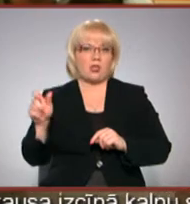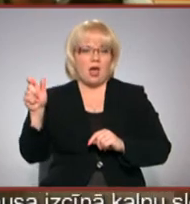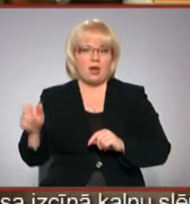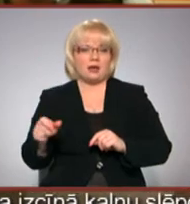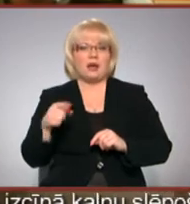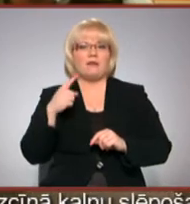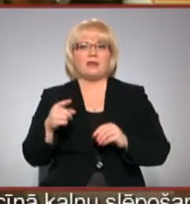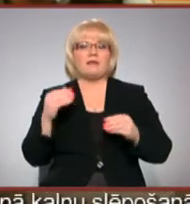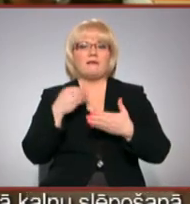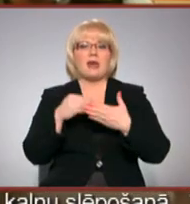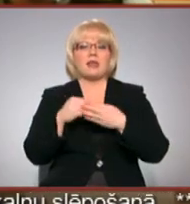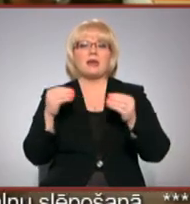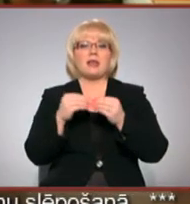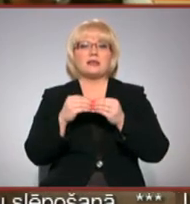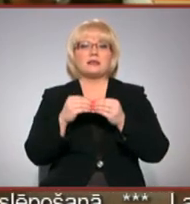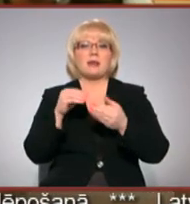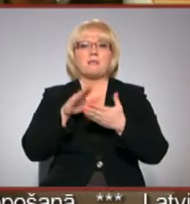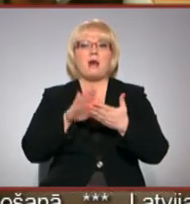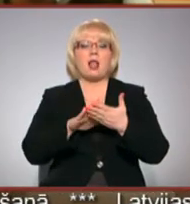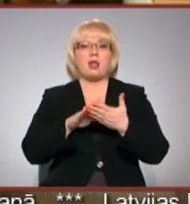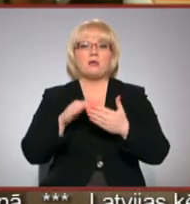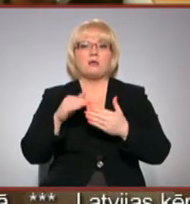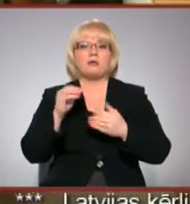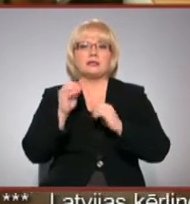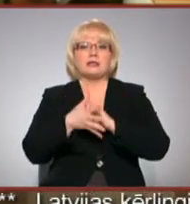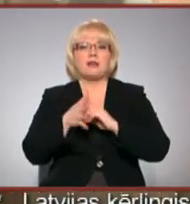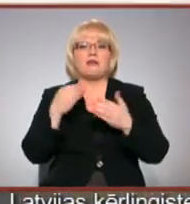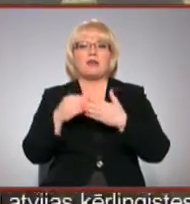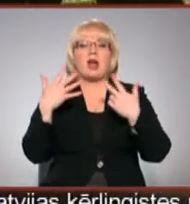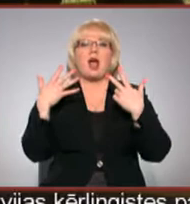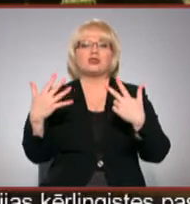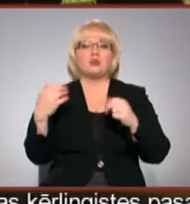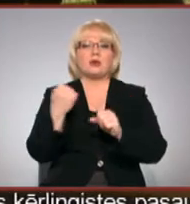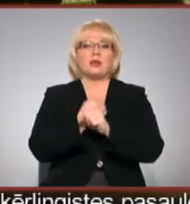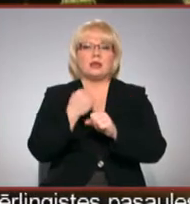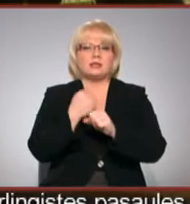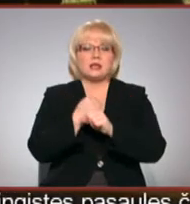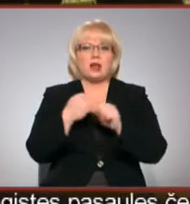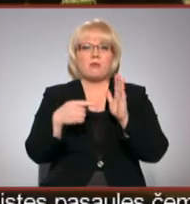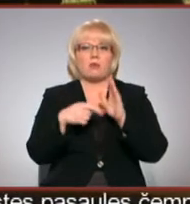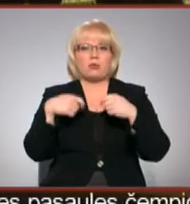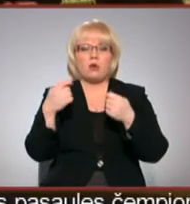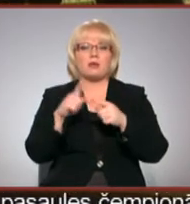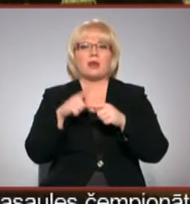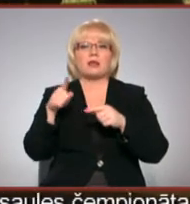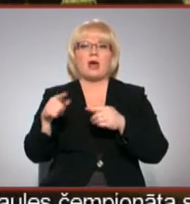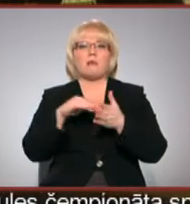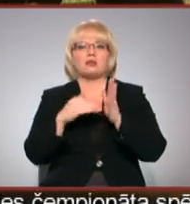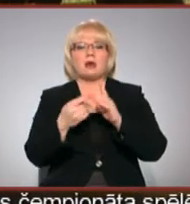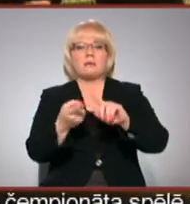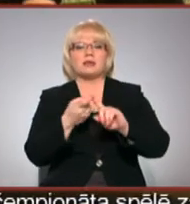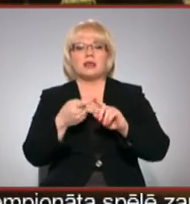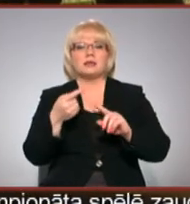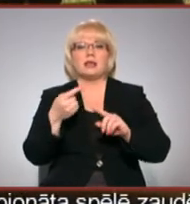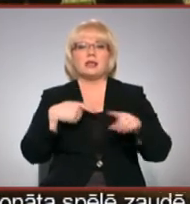10 baru sistēmas, tad es domāju, nu, mēs esam uz kādu 8. Tagad. Izdarījuši, plus arī uz sāpīgām pozīcijām piesaistīt